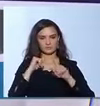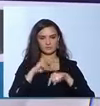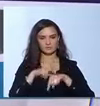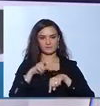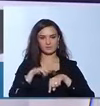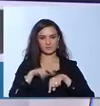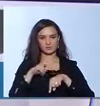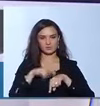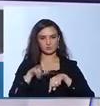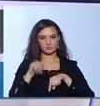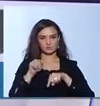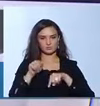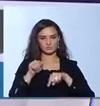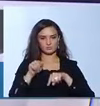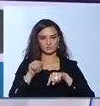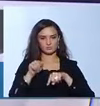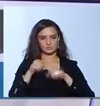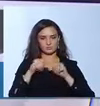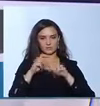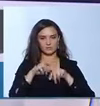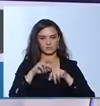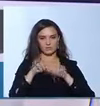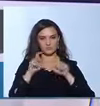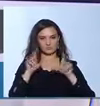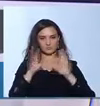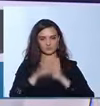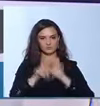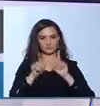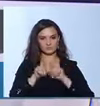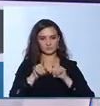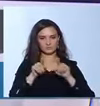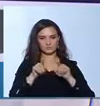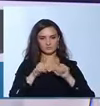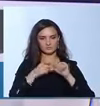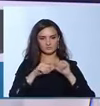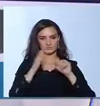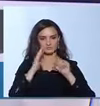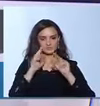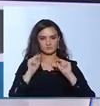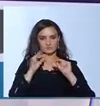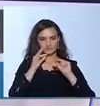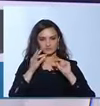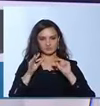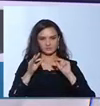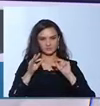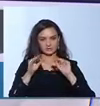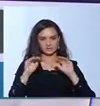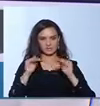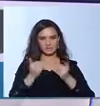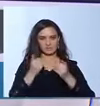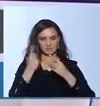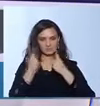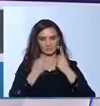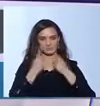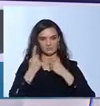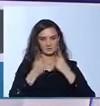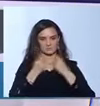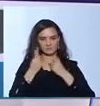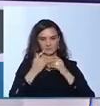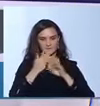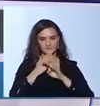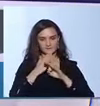სამედიცინო სეგმენტს შევეხოთ, ექიმებშიც სიმართლე გითხრათ, ნაკლებად